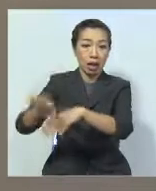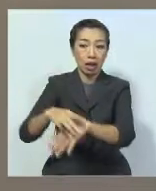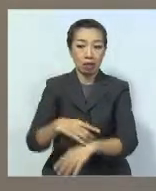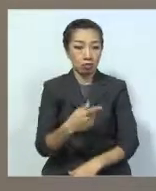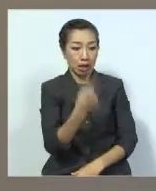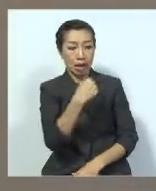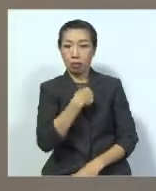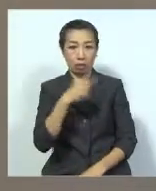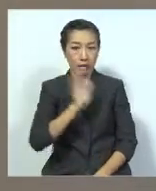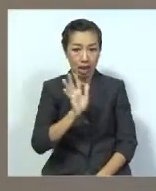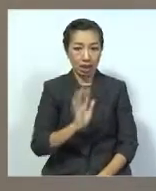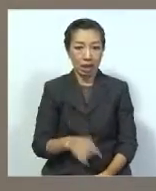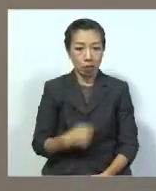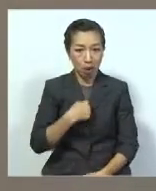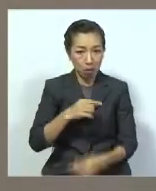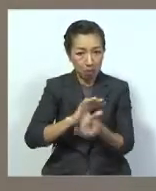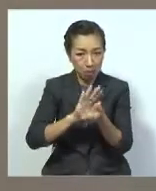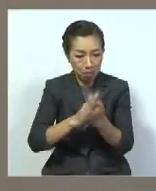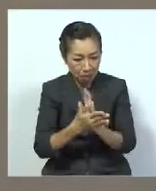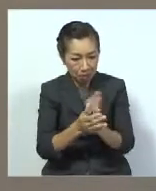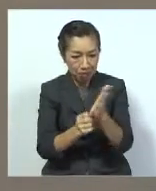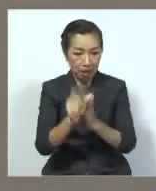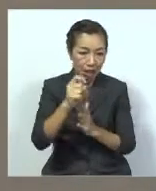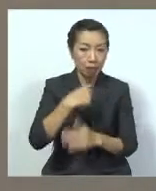ผมอีกเสียของอีกแล้วหลุดวันนั้นขึ้นทั้งร่องอะนะ